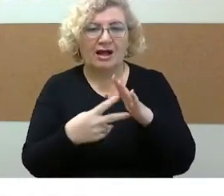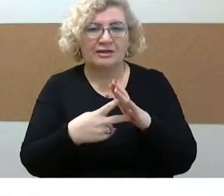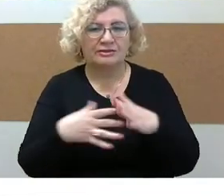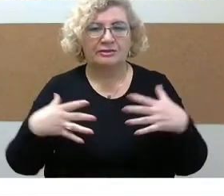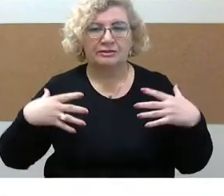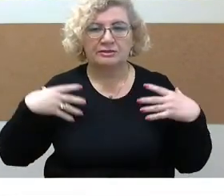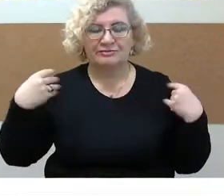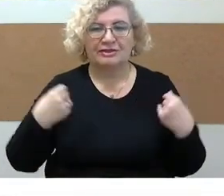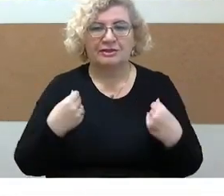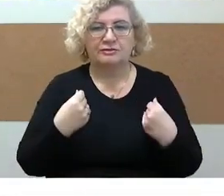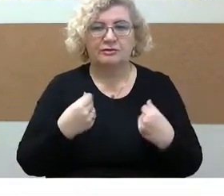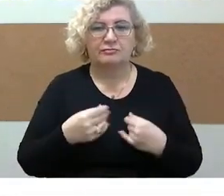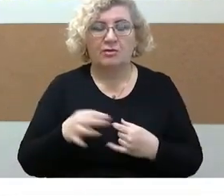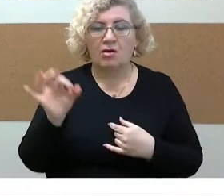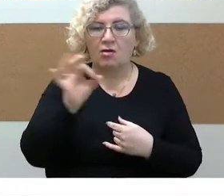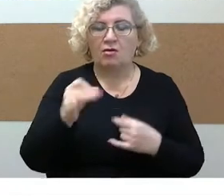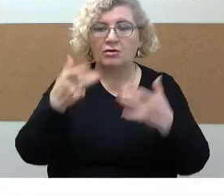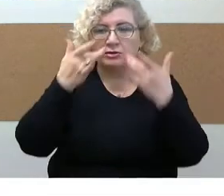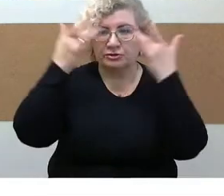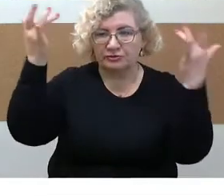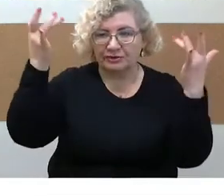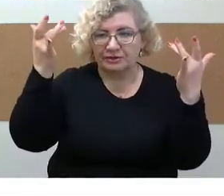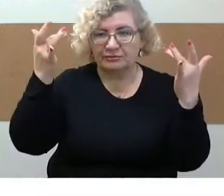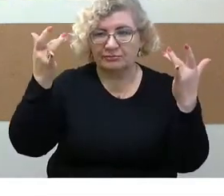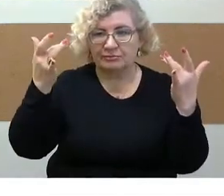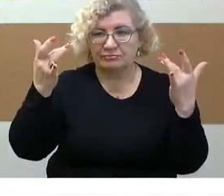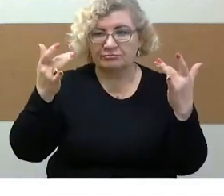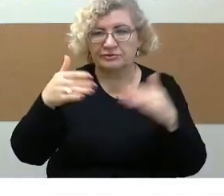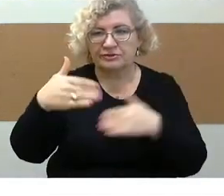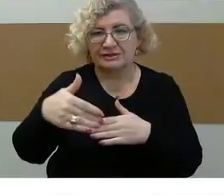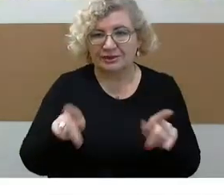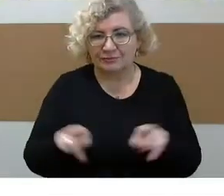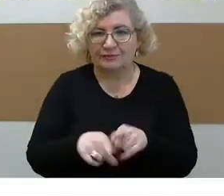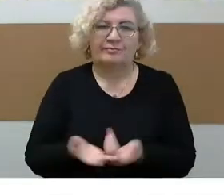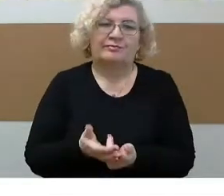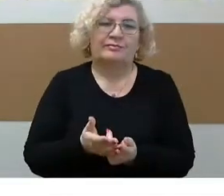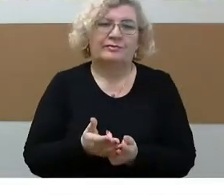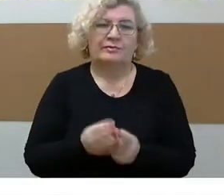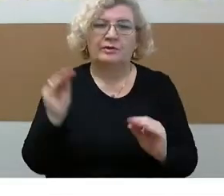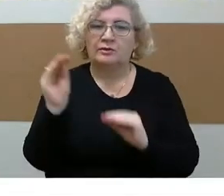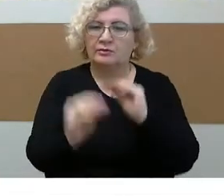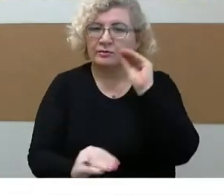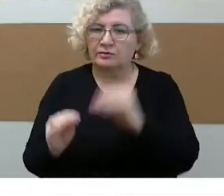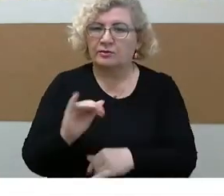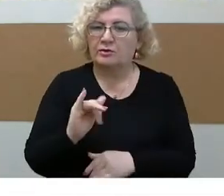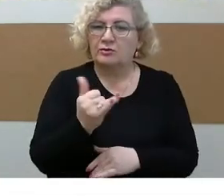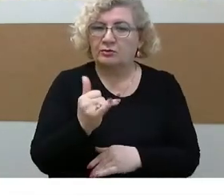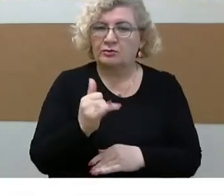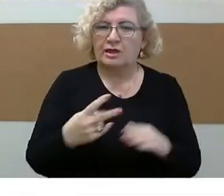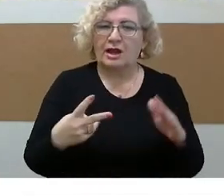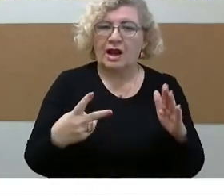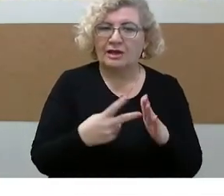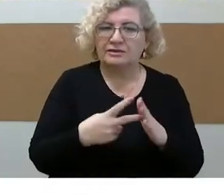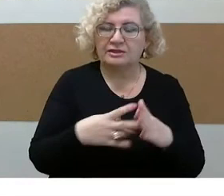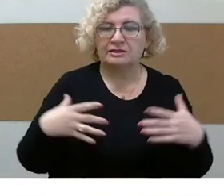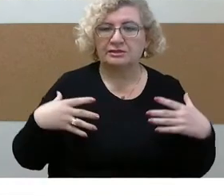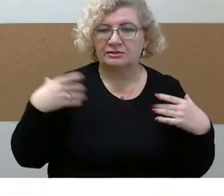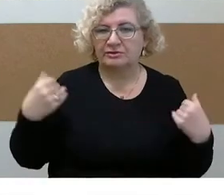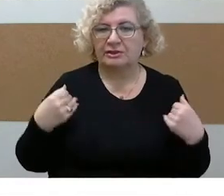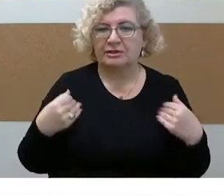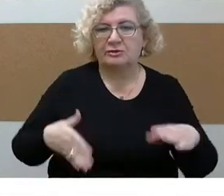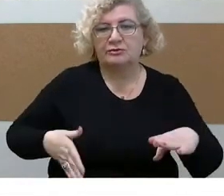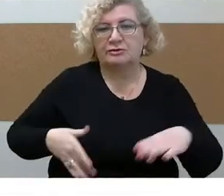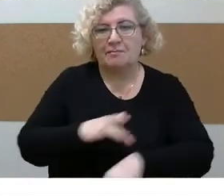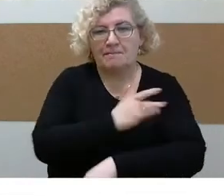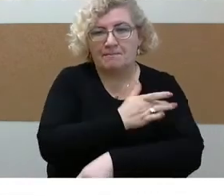pirmiausia apie švietimo sistemą, kuri jau buvo minėta šiandien. Sukurti kokybiškas antrinio sveikatos lygmens paslaugas,